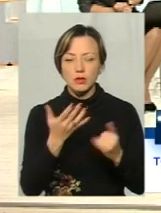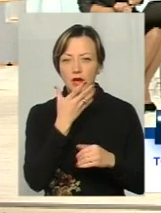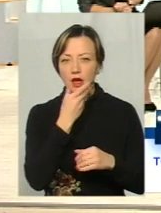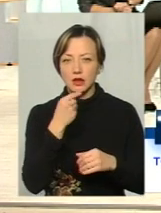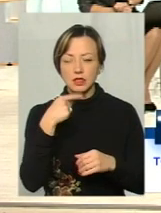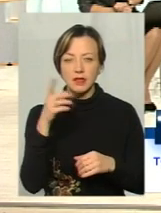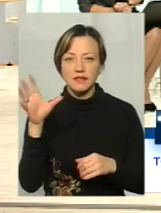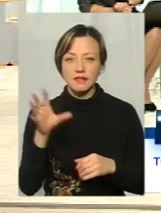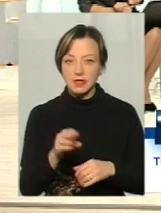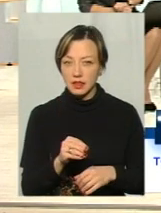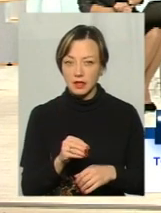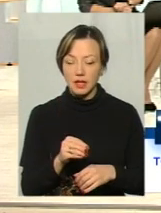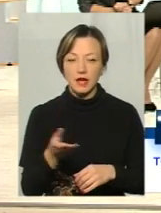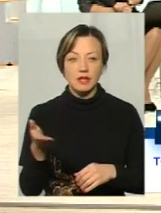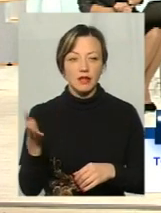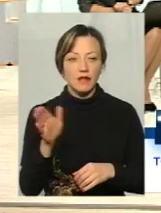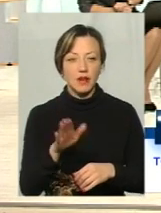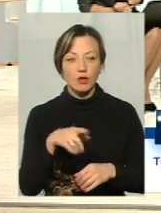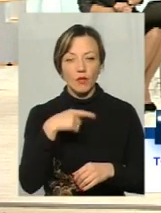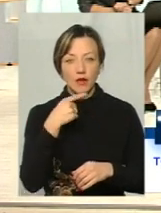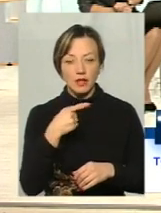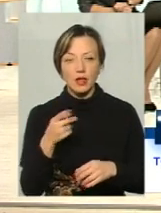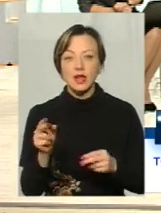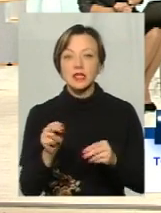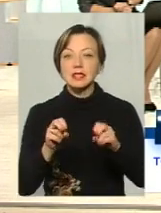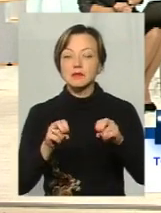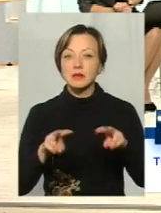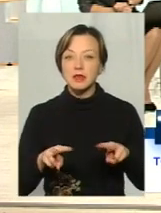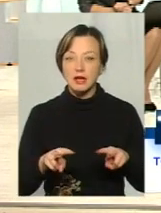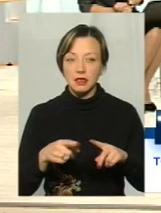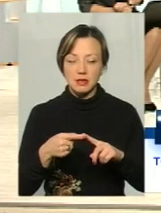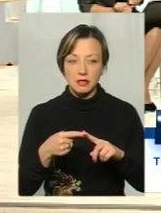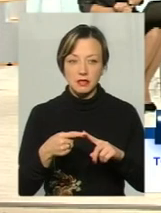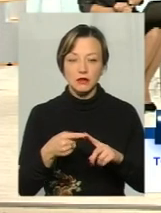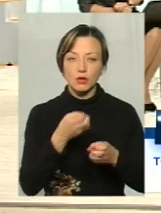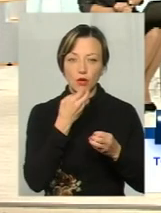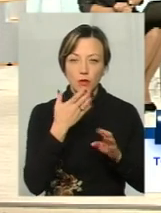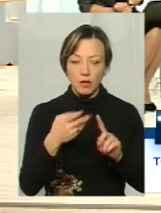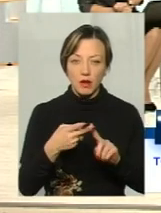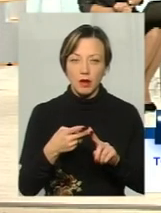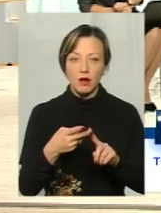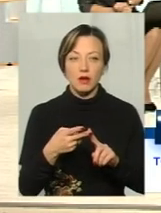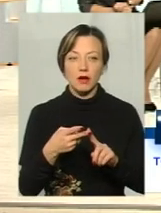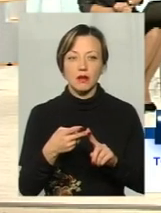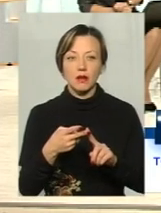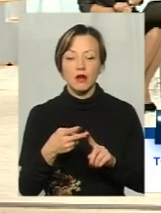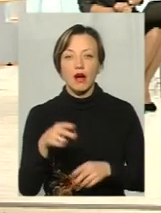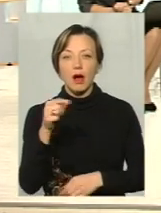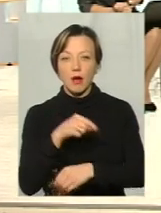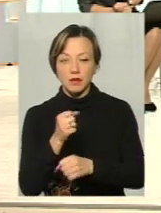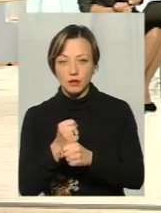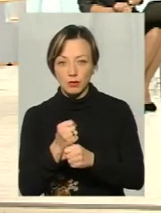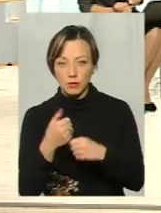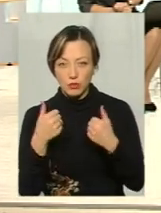всі. Значить, давайте будемо говорити, спеціаліст – це добре. Робляться капельниця – це